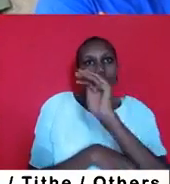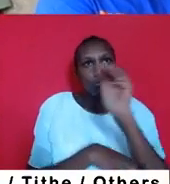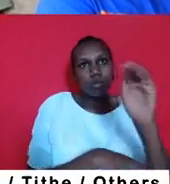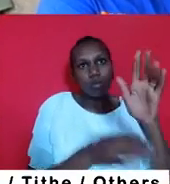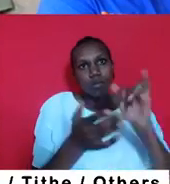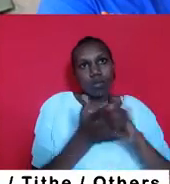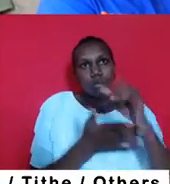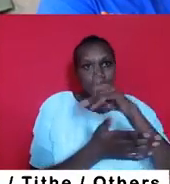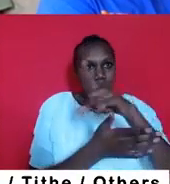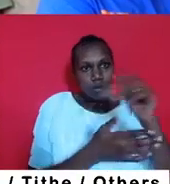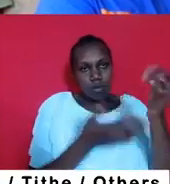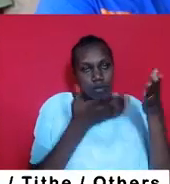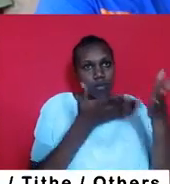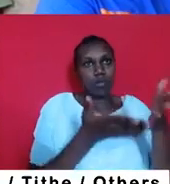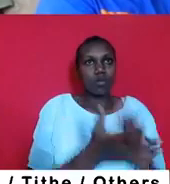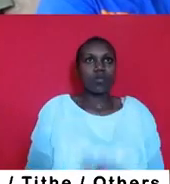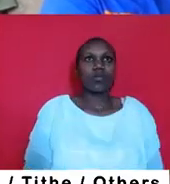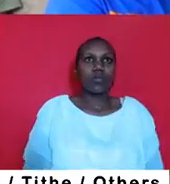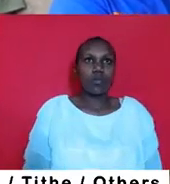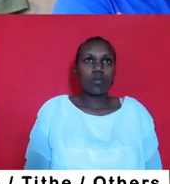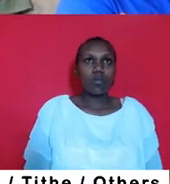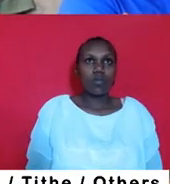muweze kufika.